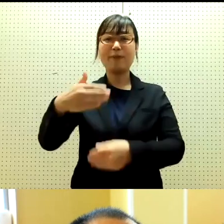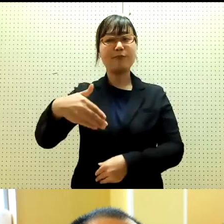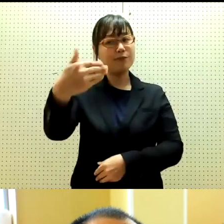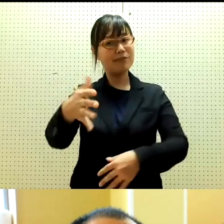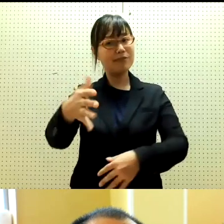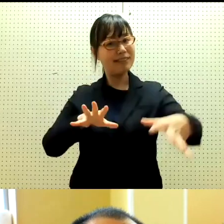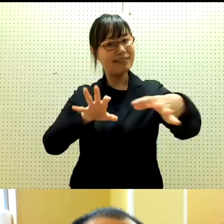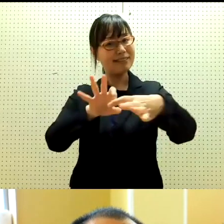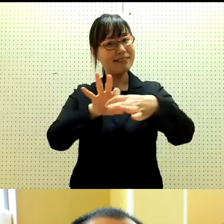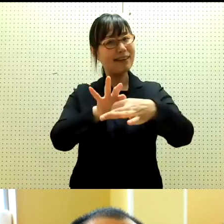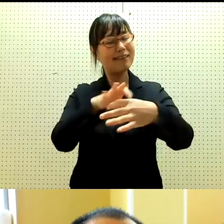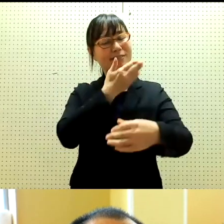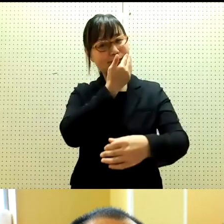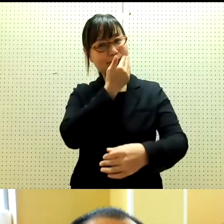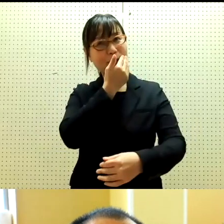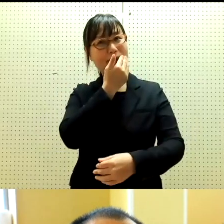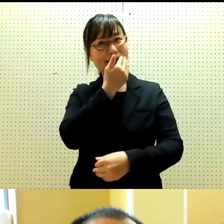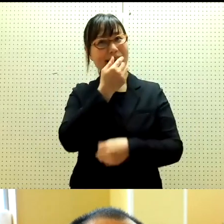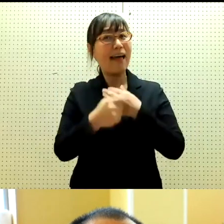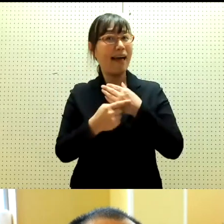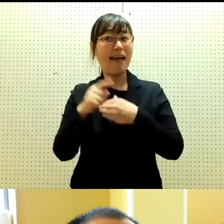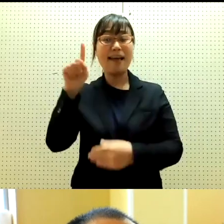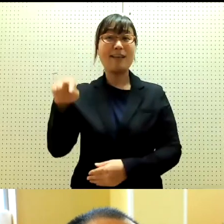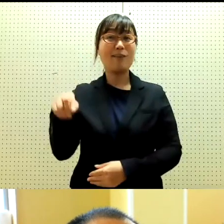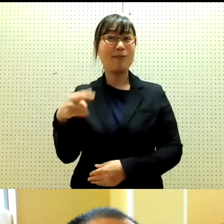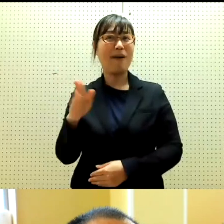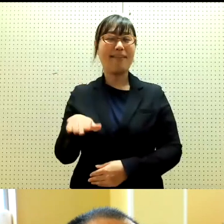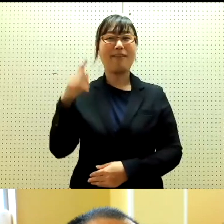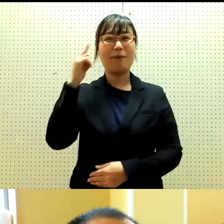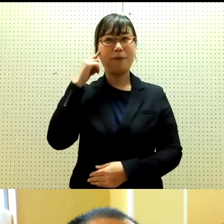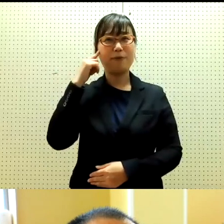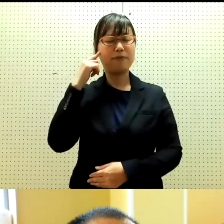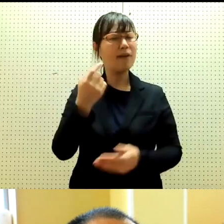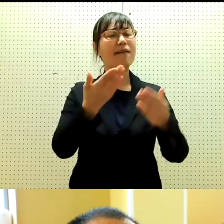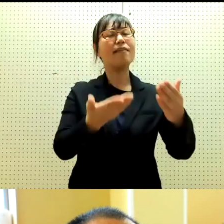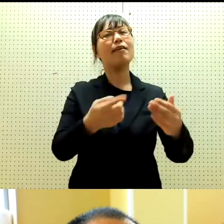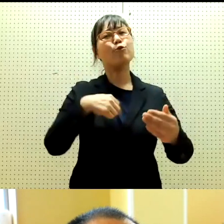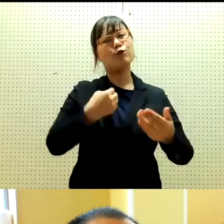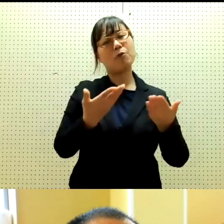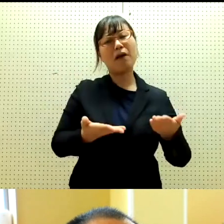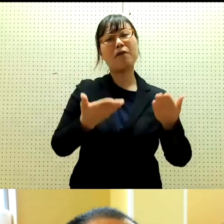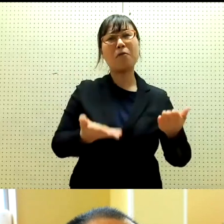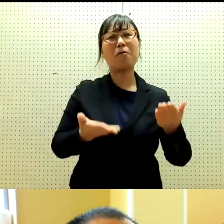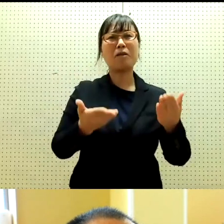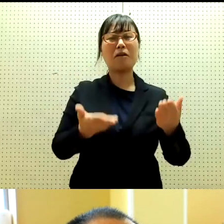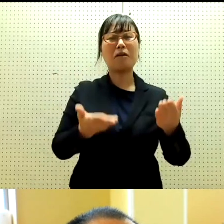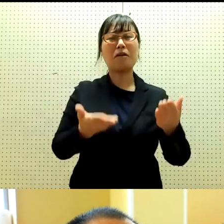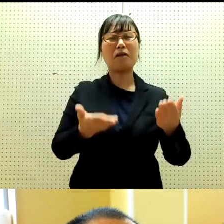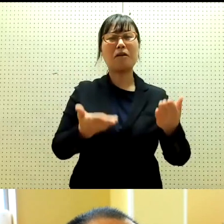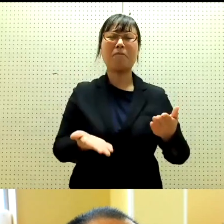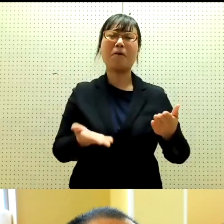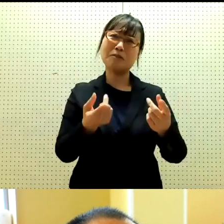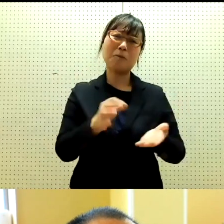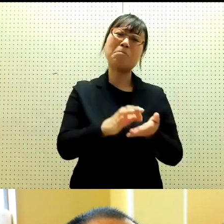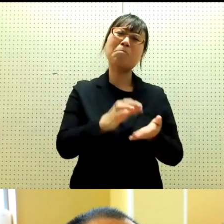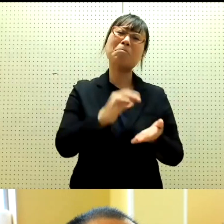と思います。でまだね、学校の中ではちゃんと使えてないとか、うちではまだできてませんとか、たくさんね、そういうご